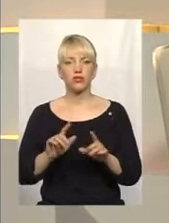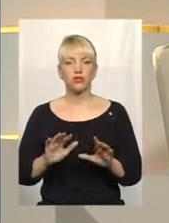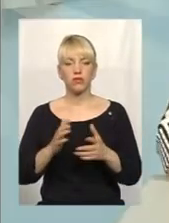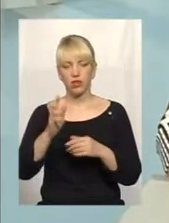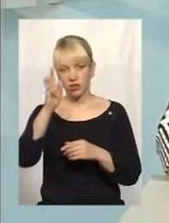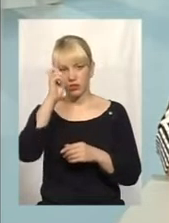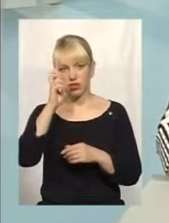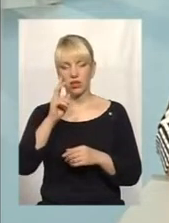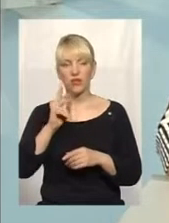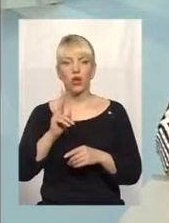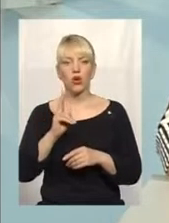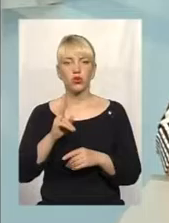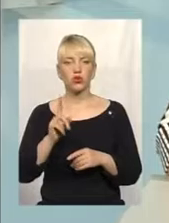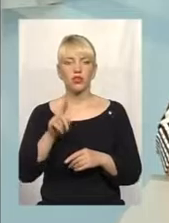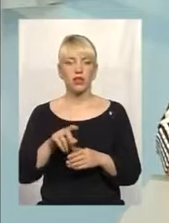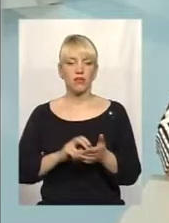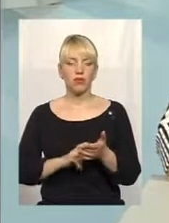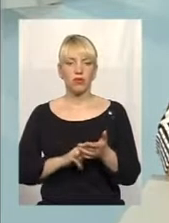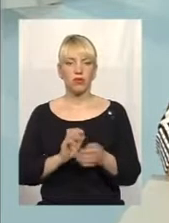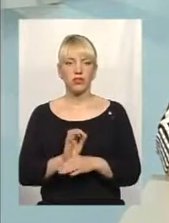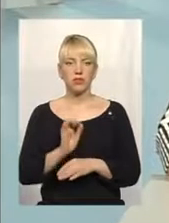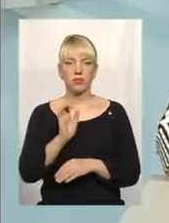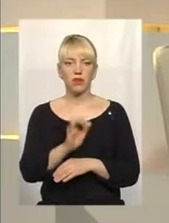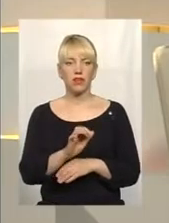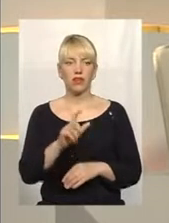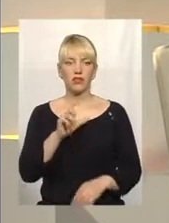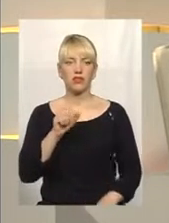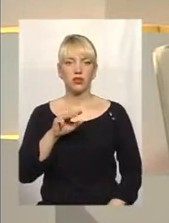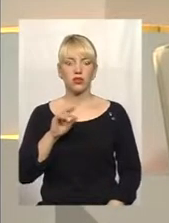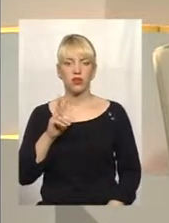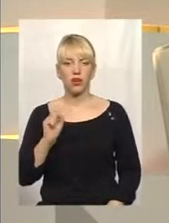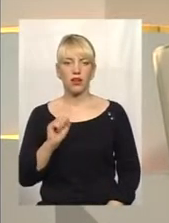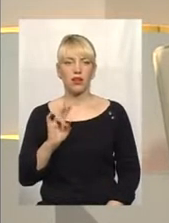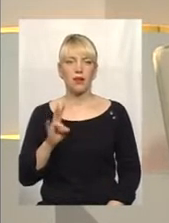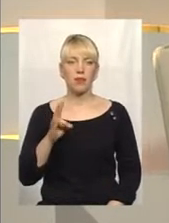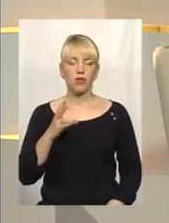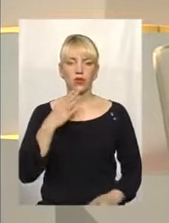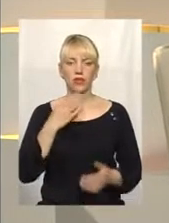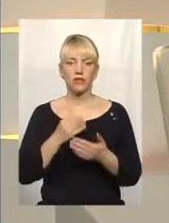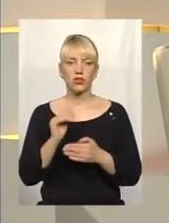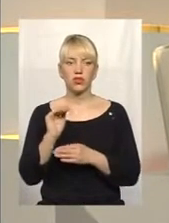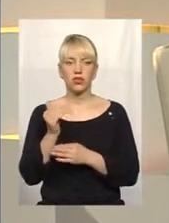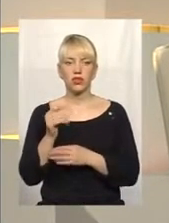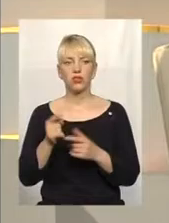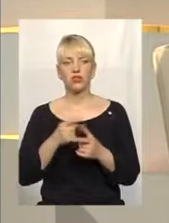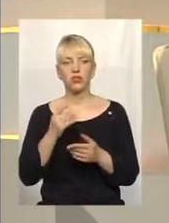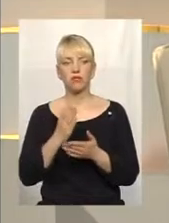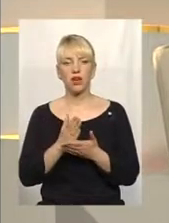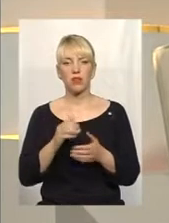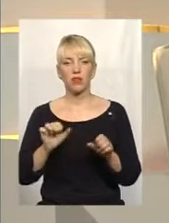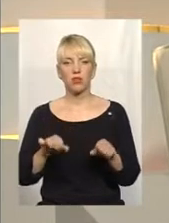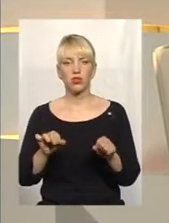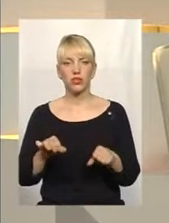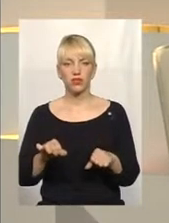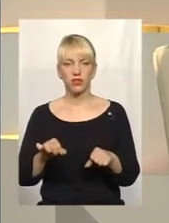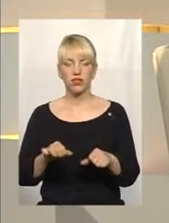державі. Хтось навіть побоюється відправляти в ту саму затоку, і Миколаїв, дитину свою. А чи маємо